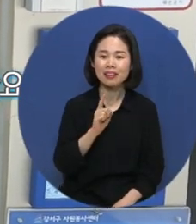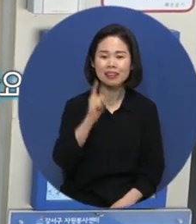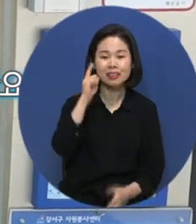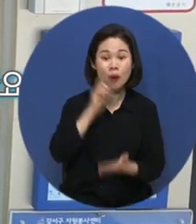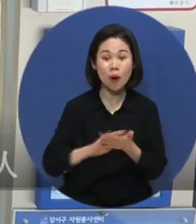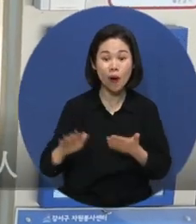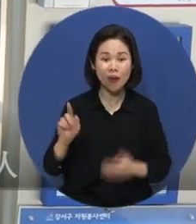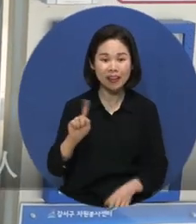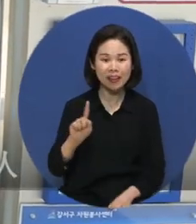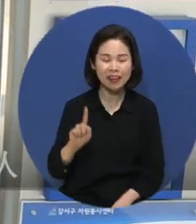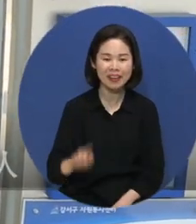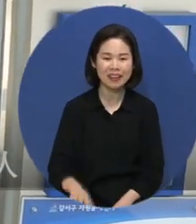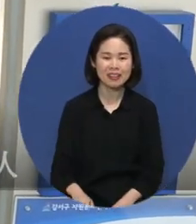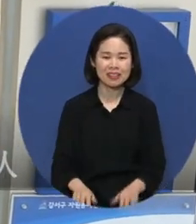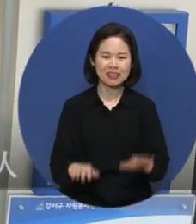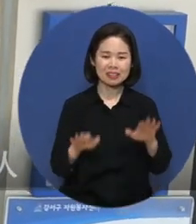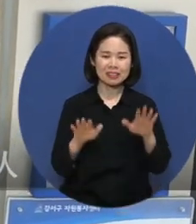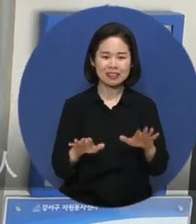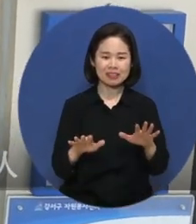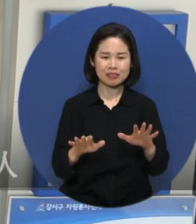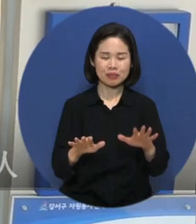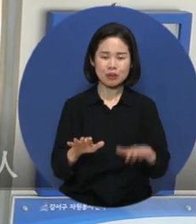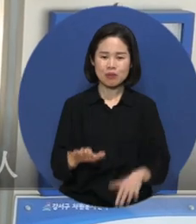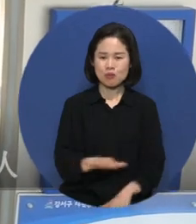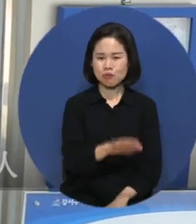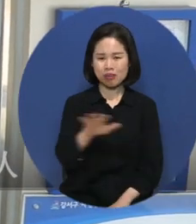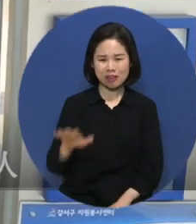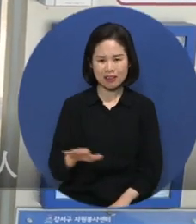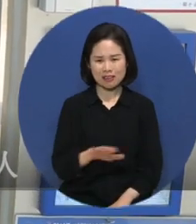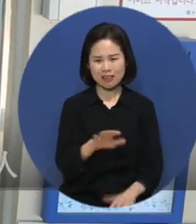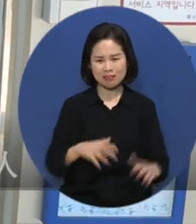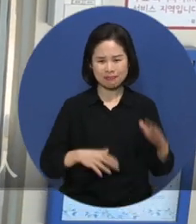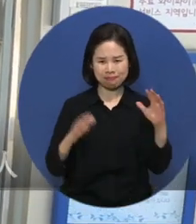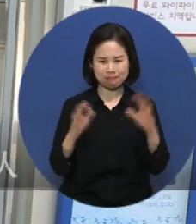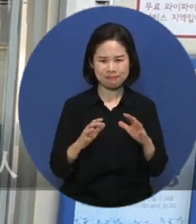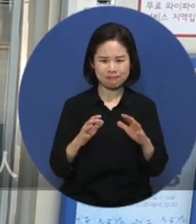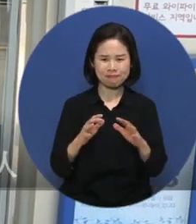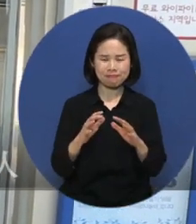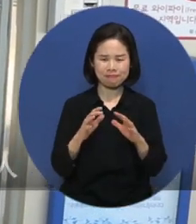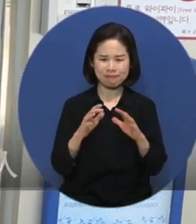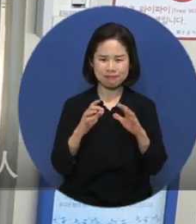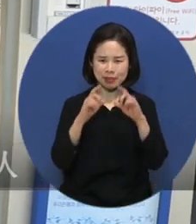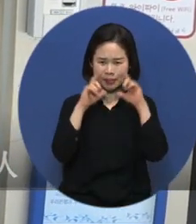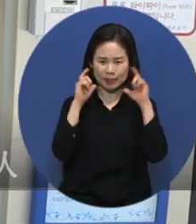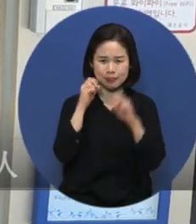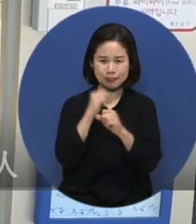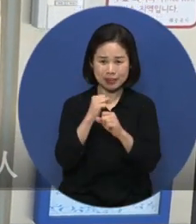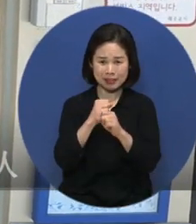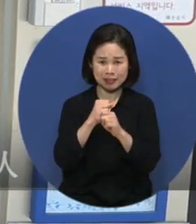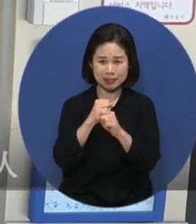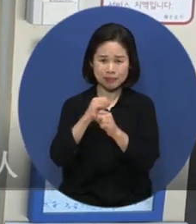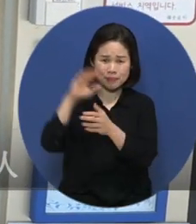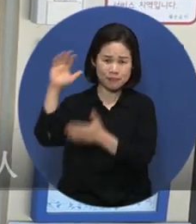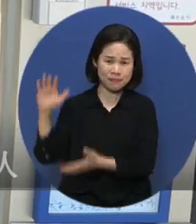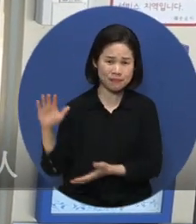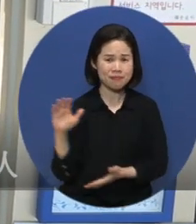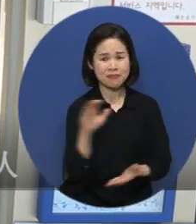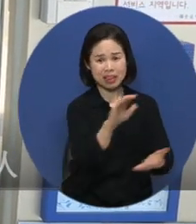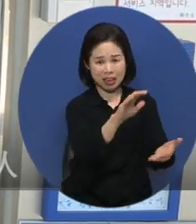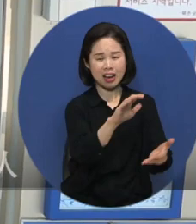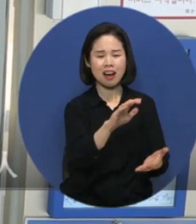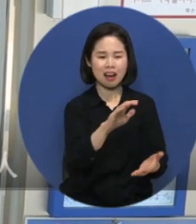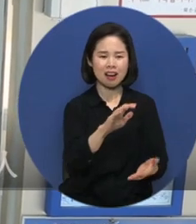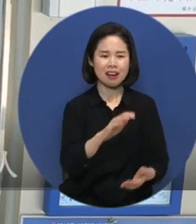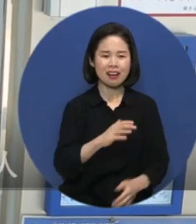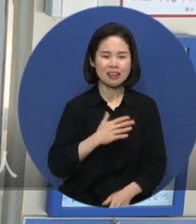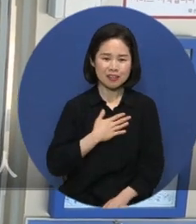아, 일단은 저희가 이렇게 힘들어서 만든 물량이 빠지니까 마스크가 빠지니까